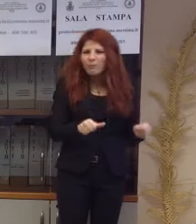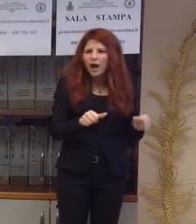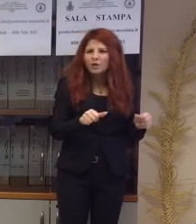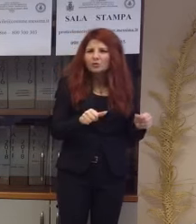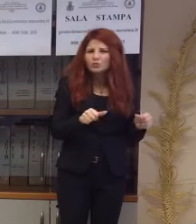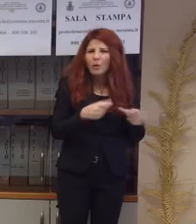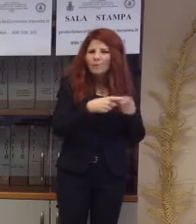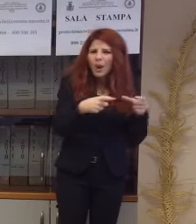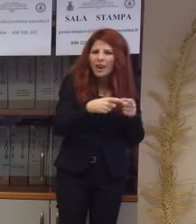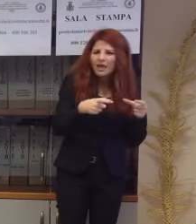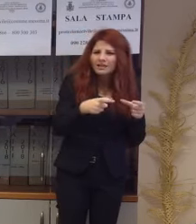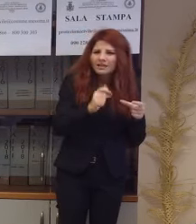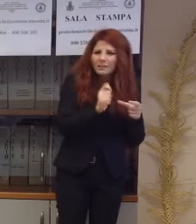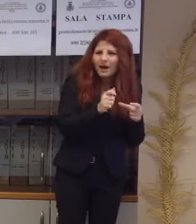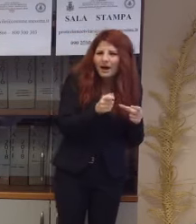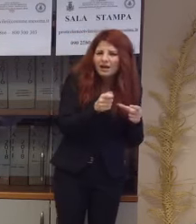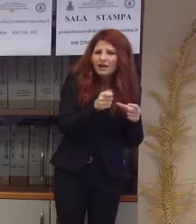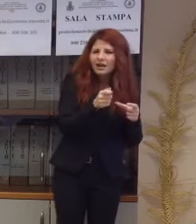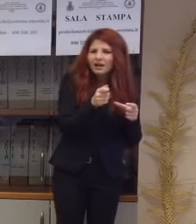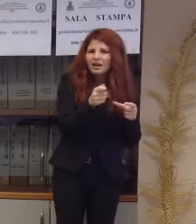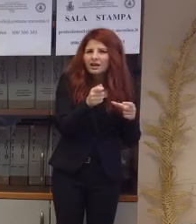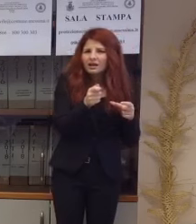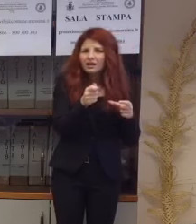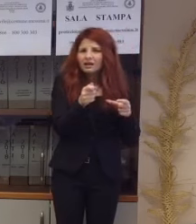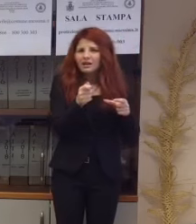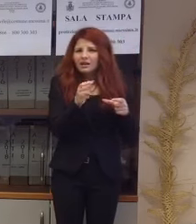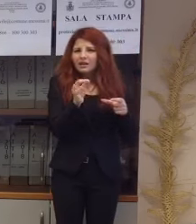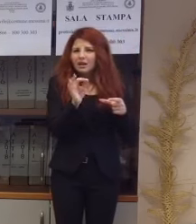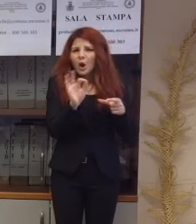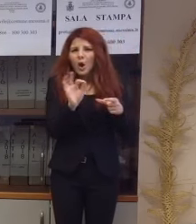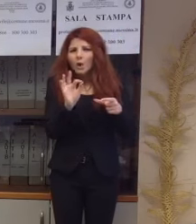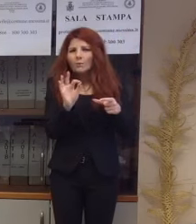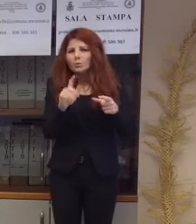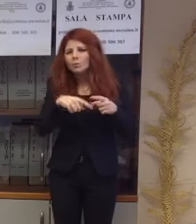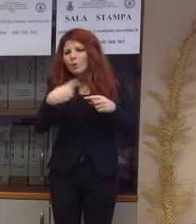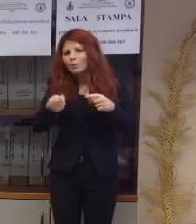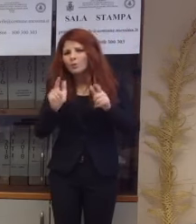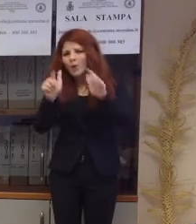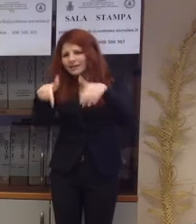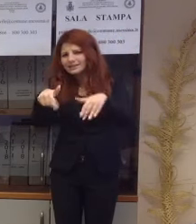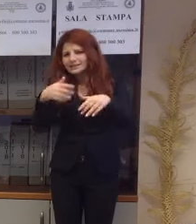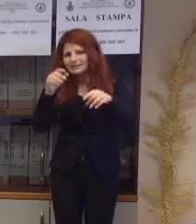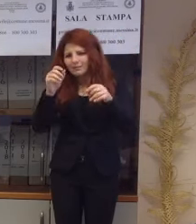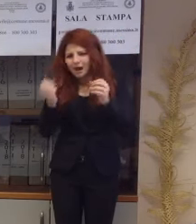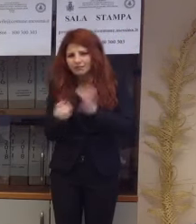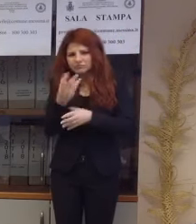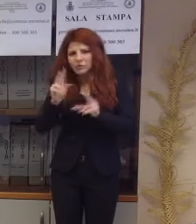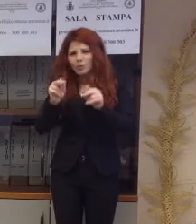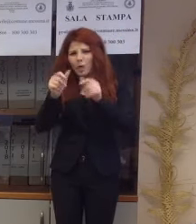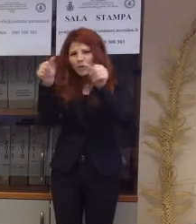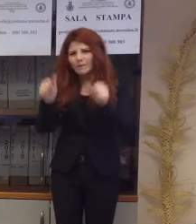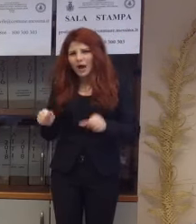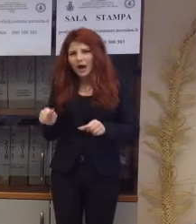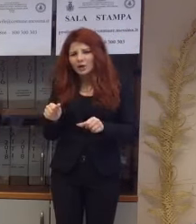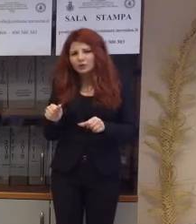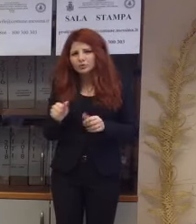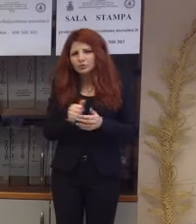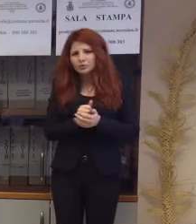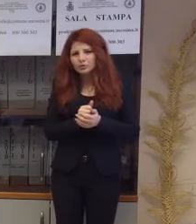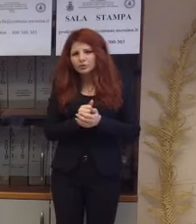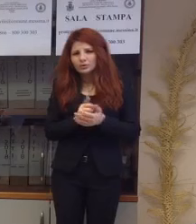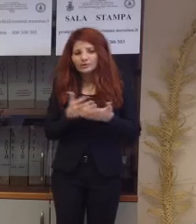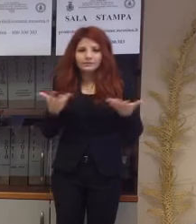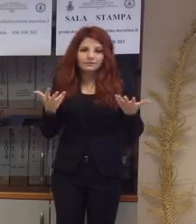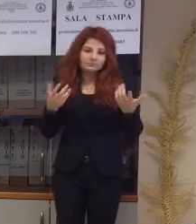e l'altra settimana ancora per il pagamento, perché essendo le azioni esecutive sospese ci stiamo prendendo questo tempo,